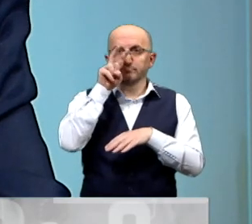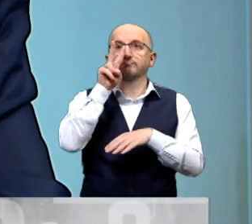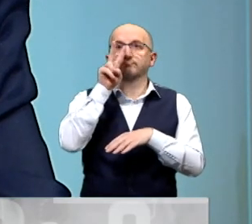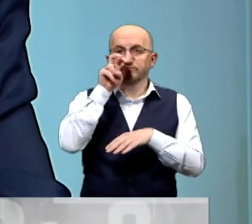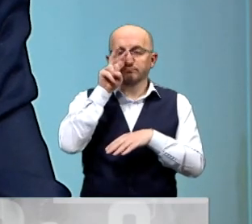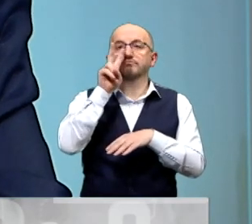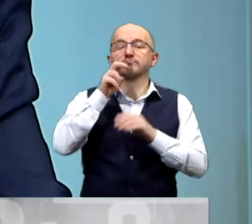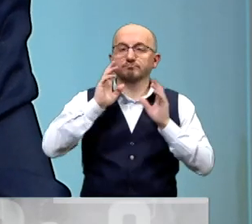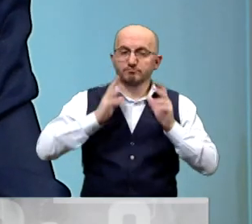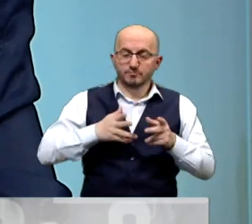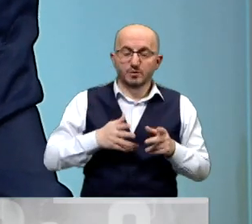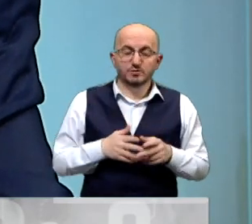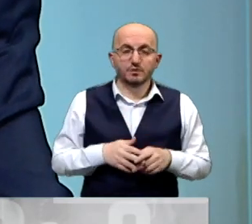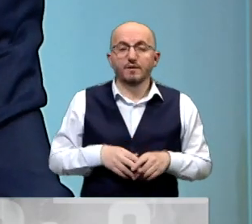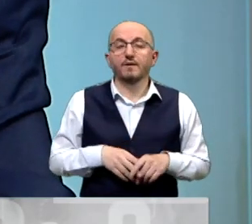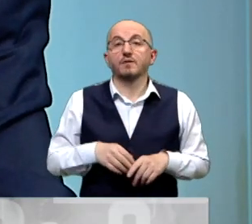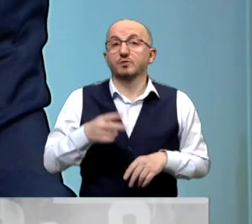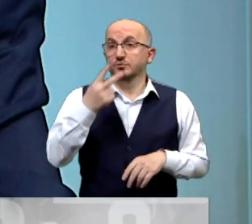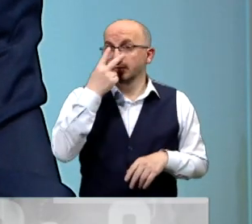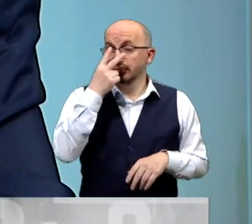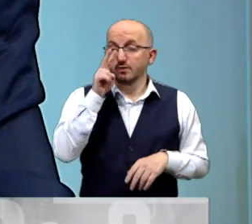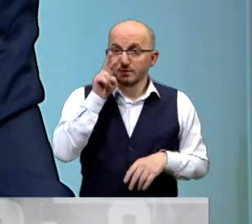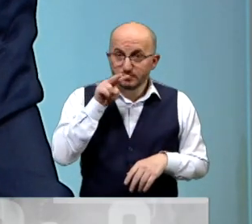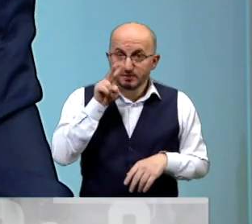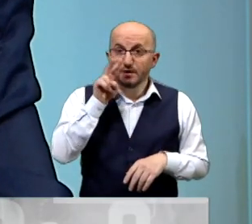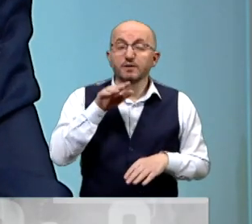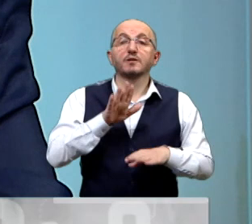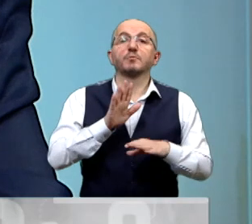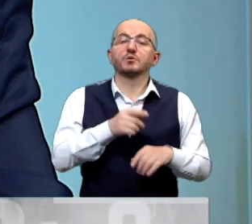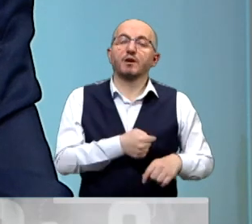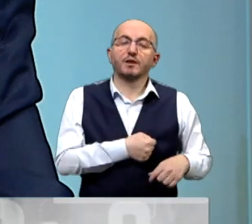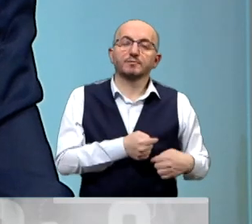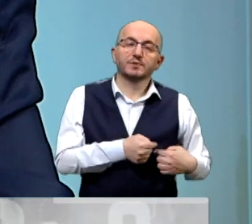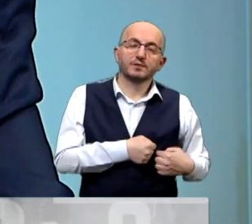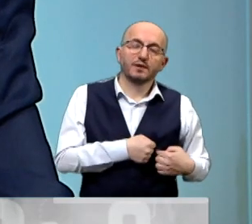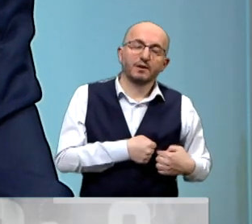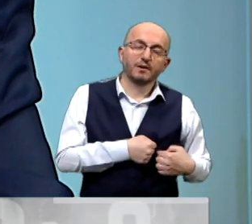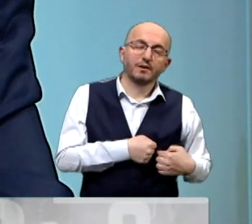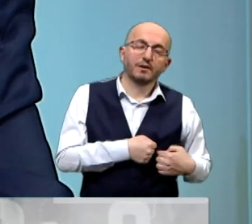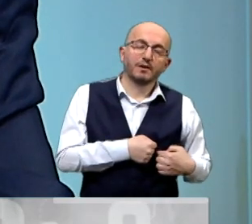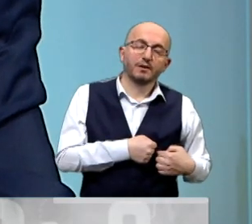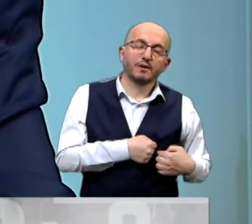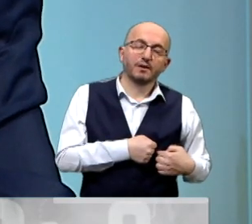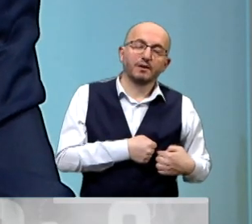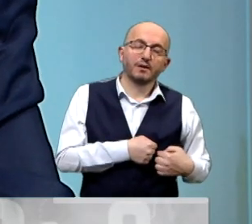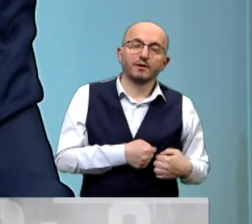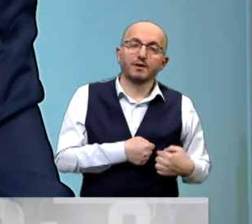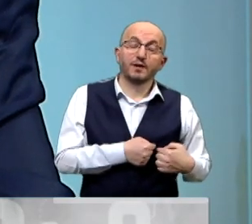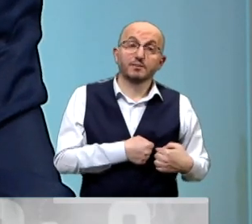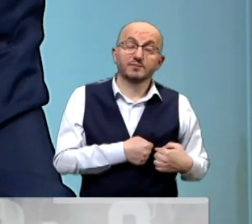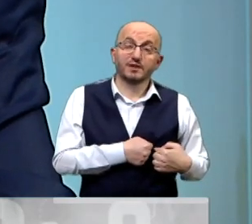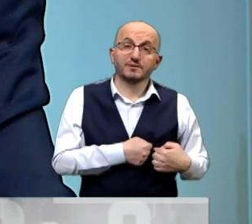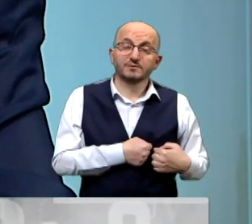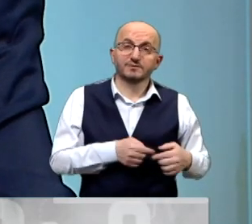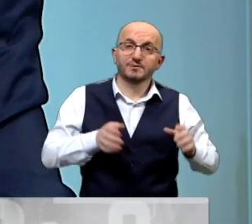ederek kalacak Allah Allah gözleriyle de kılamıyorsa efendim kalbiyle yani Bakın bu çok önemli